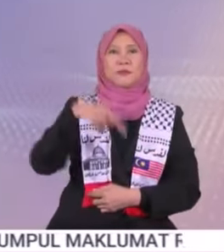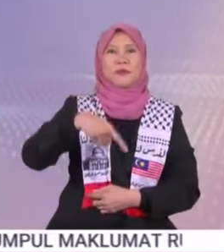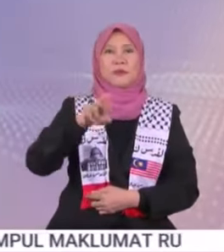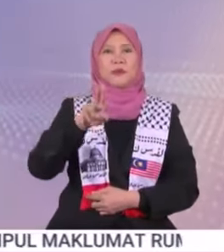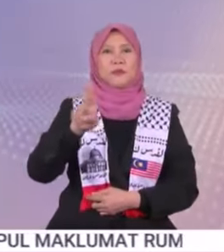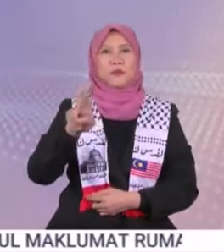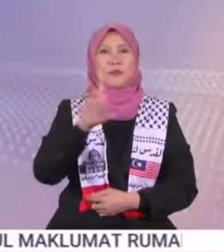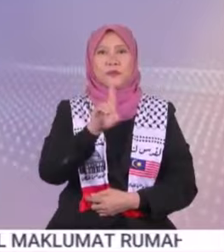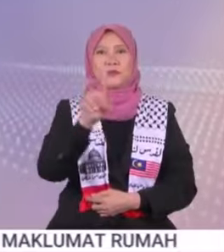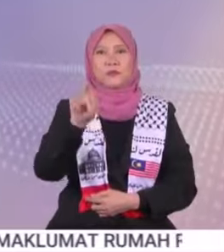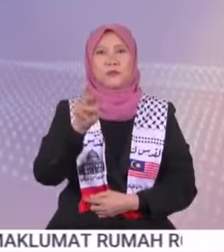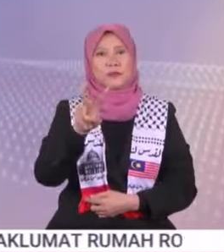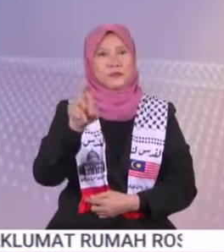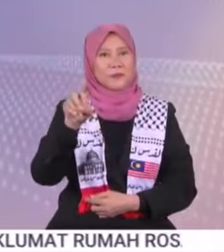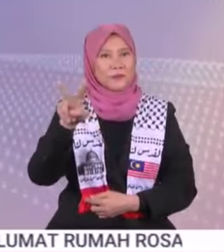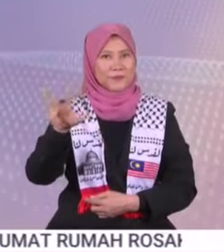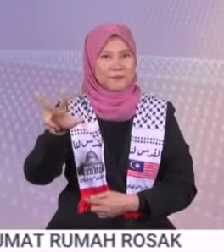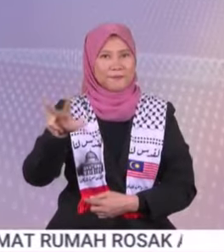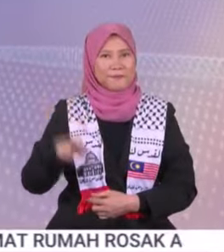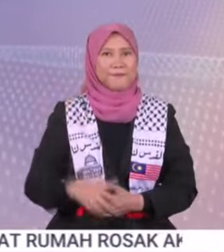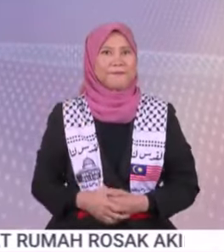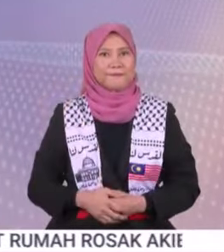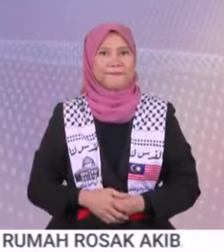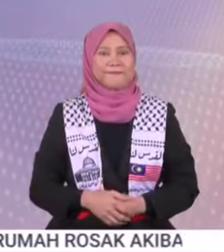PRU DUN 2023.